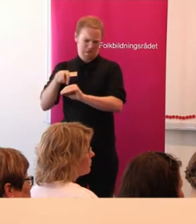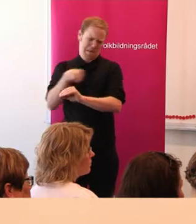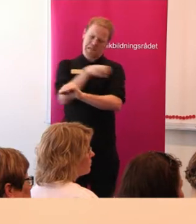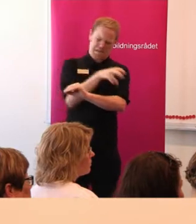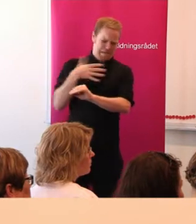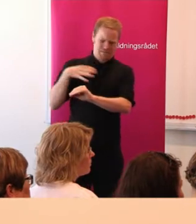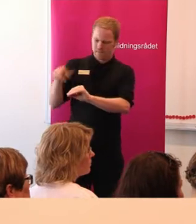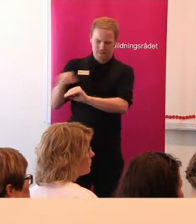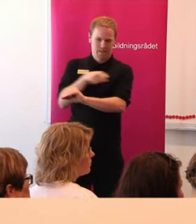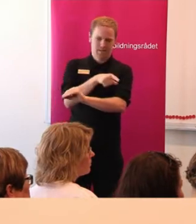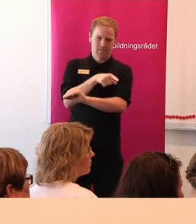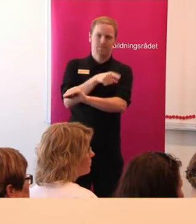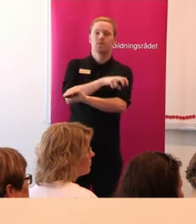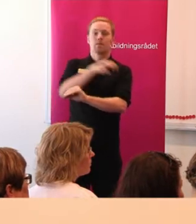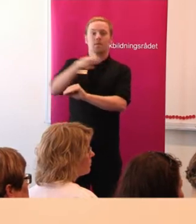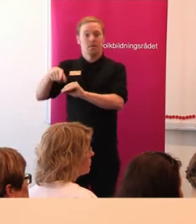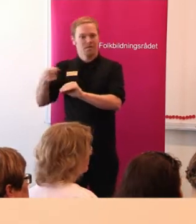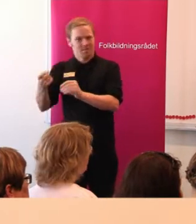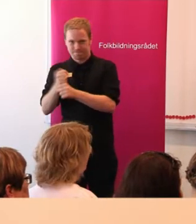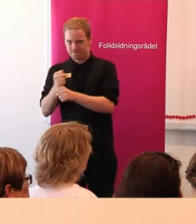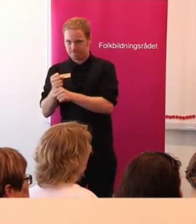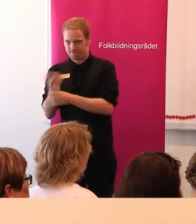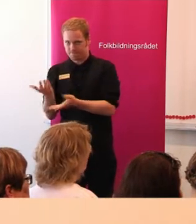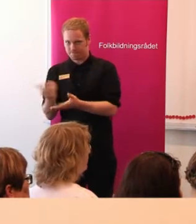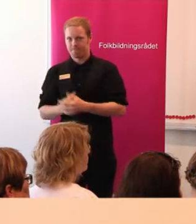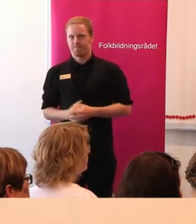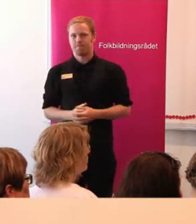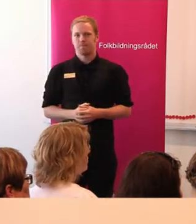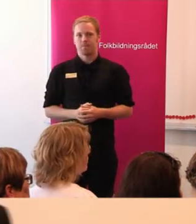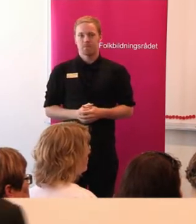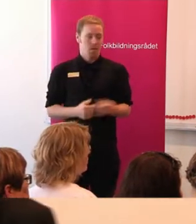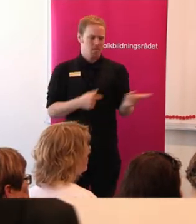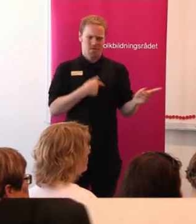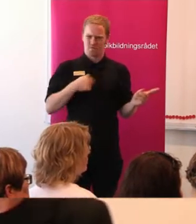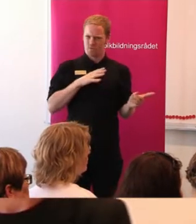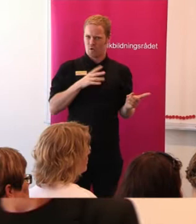hos oss. Jag ska ta med mig den frågan sen till politikerna, för vi har 2 politiker som vi ska